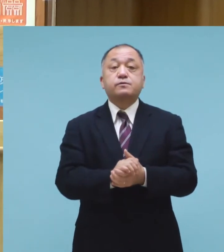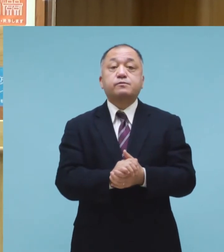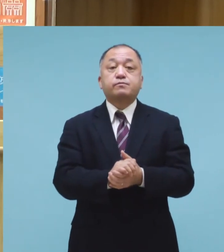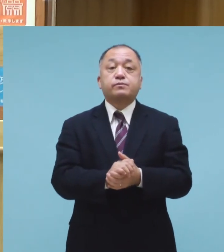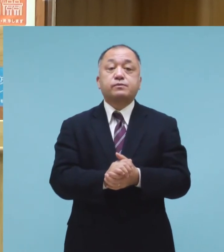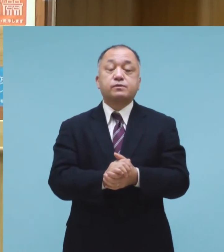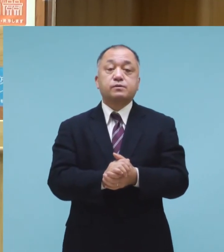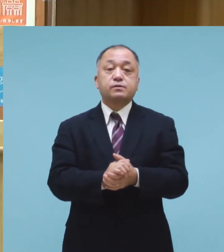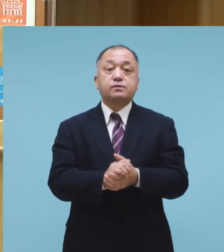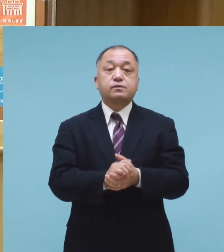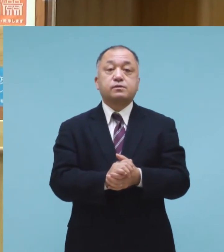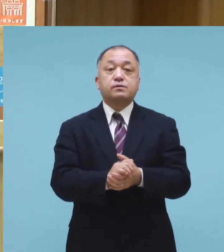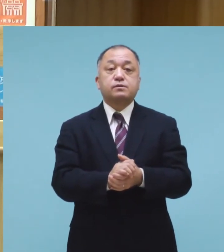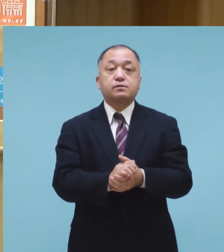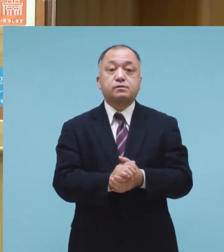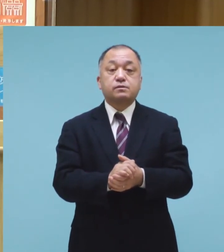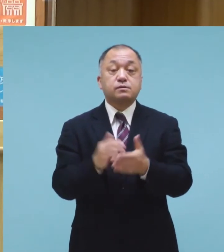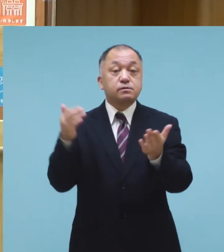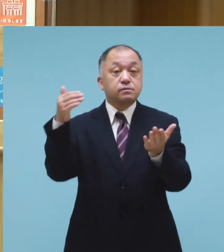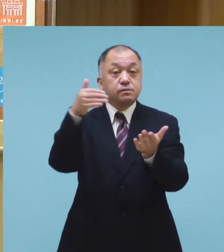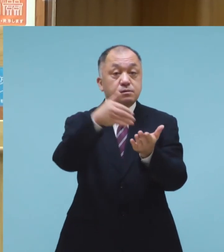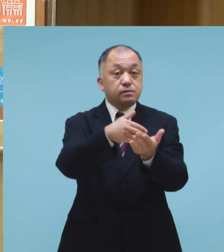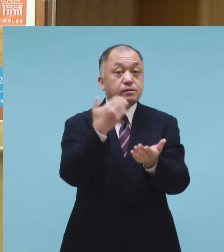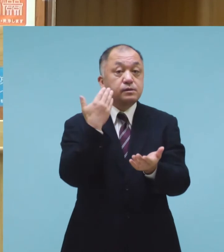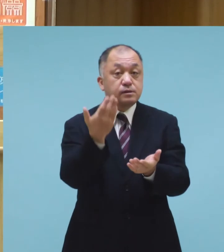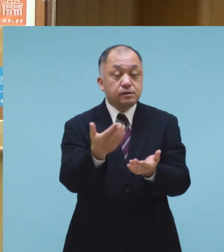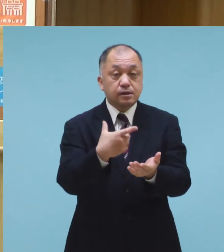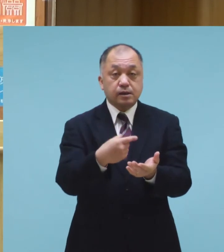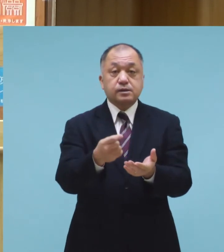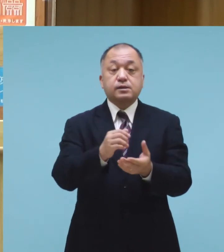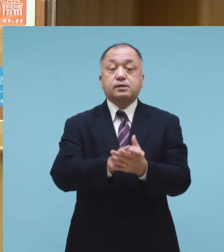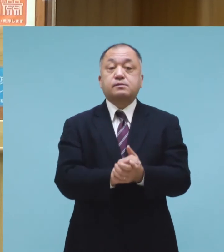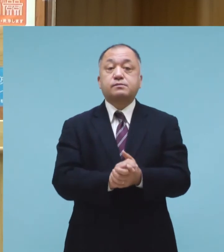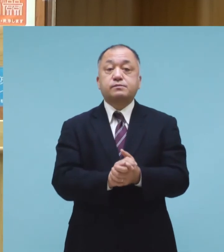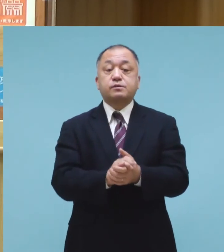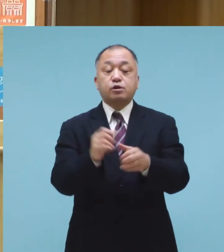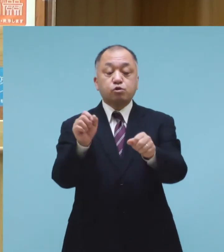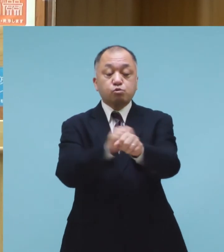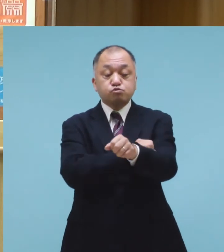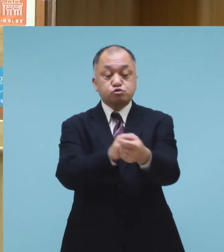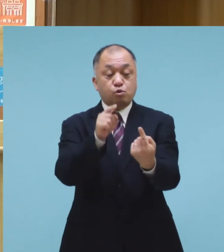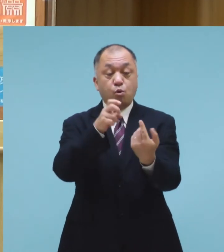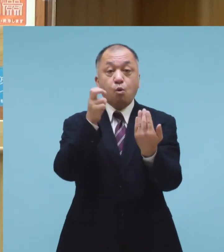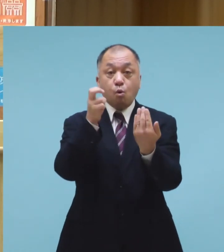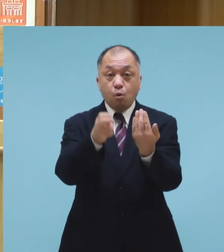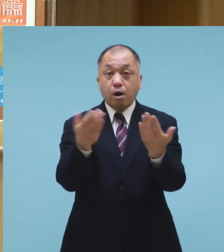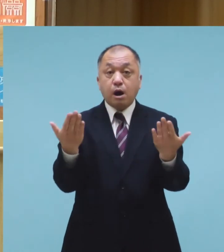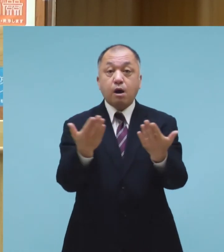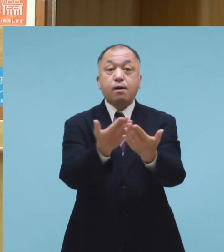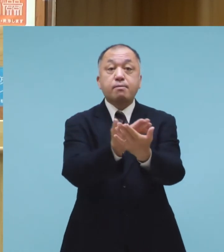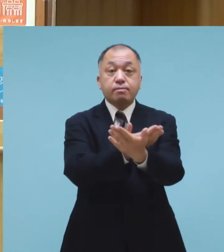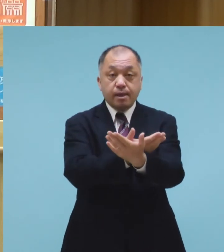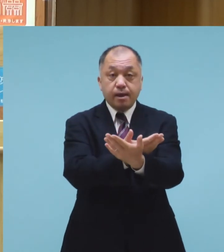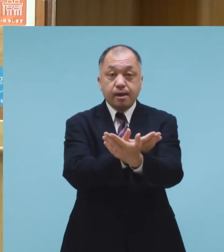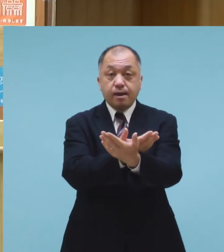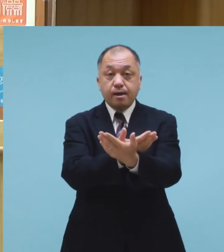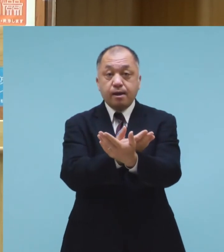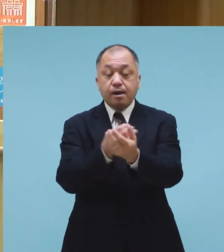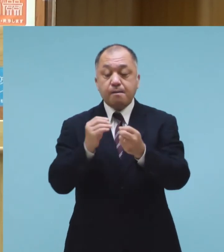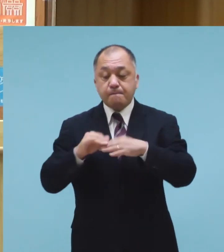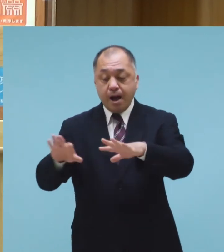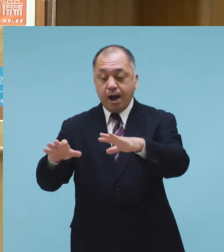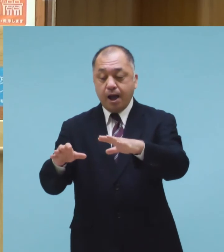で最後ですけど、今特措法も改正されまして、そのまん延防止等重点措置